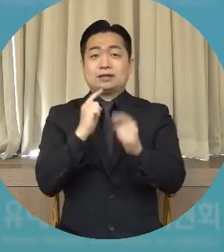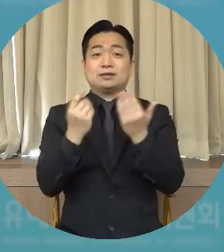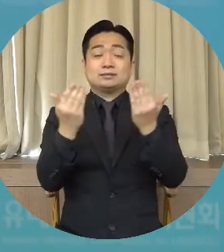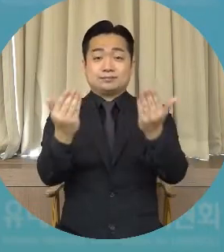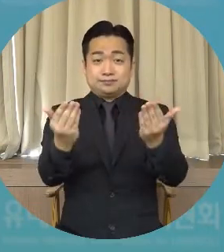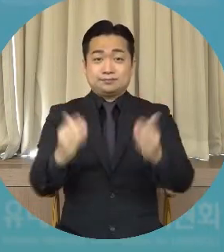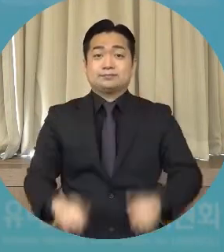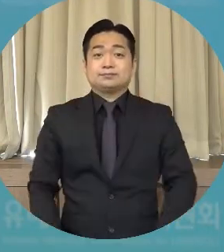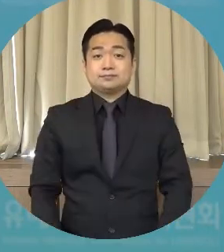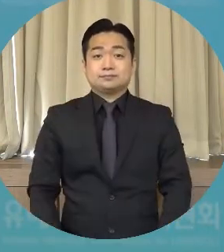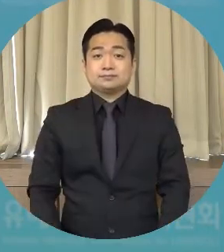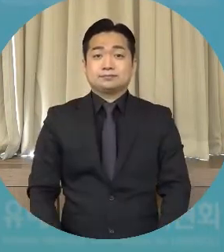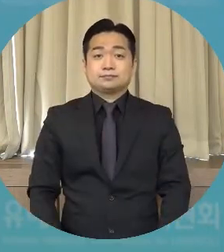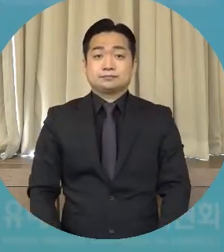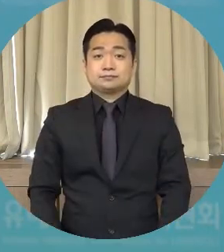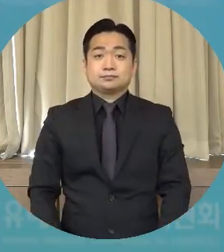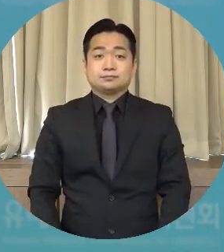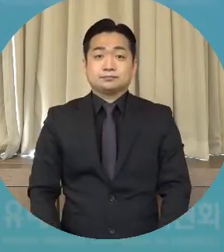드립니다.